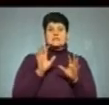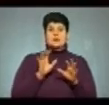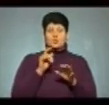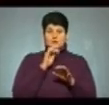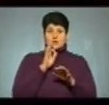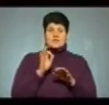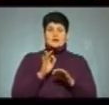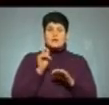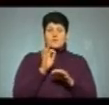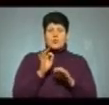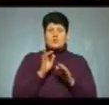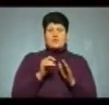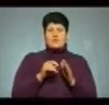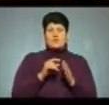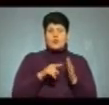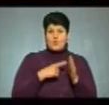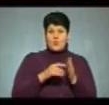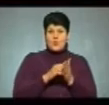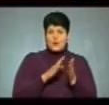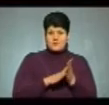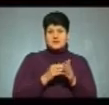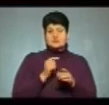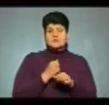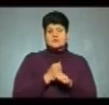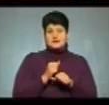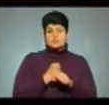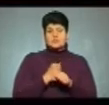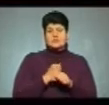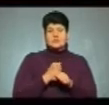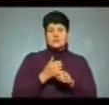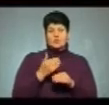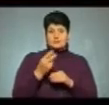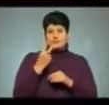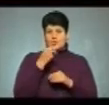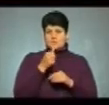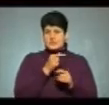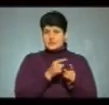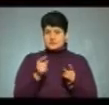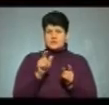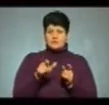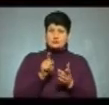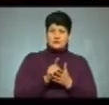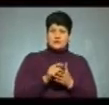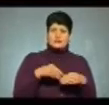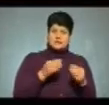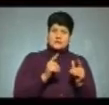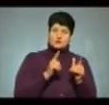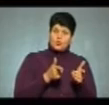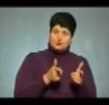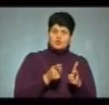про комерційний облік зобов'язує нас зробити такий крок. На протязі 2 місяців мешканці повинні дати або згоду,